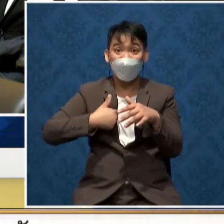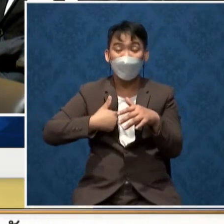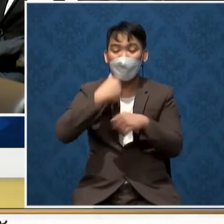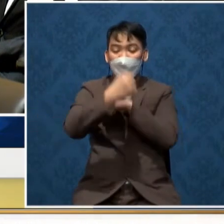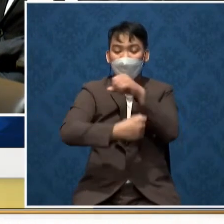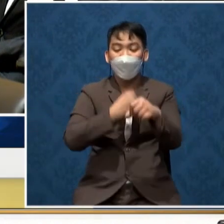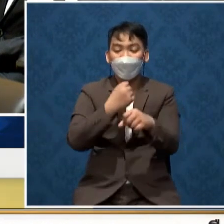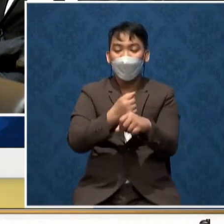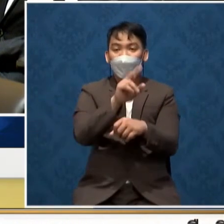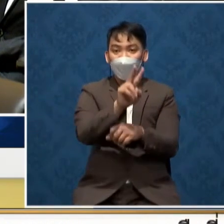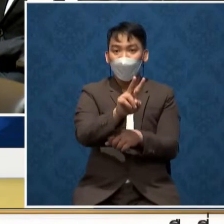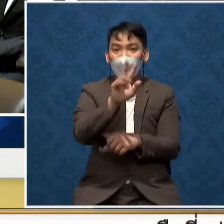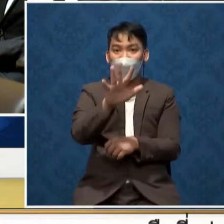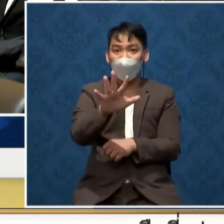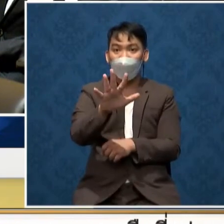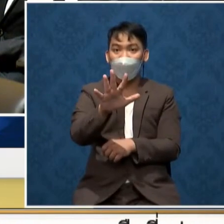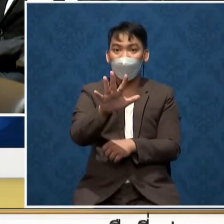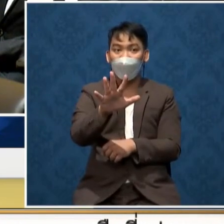พ.ศ.